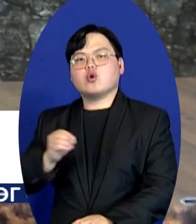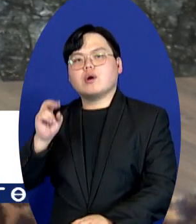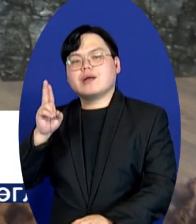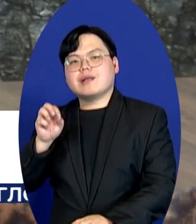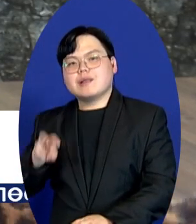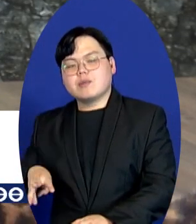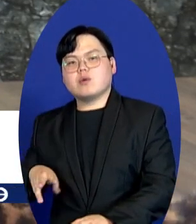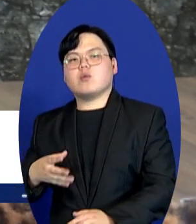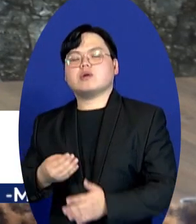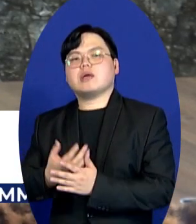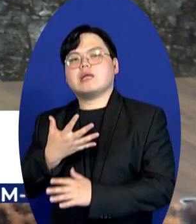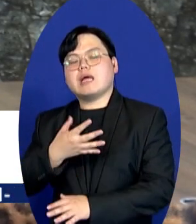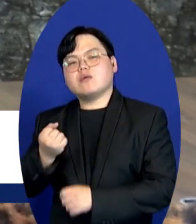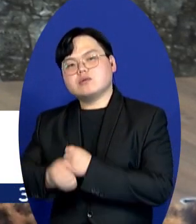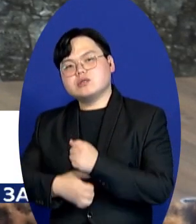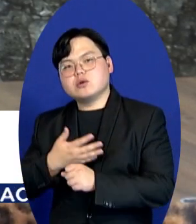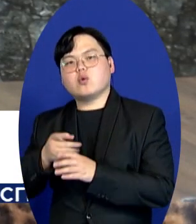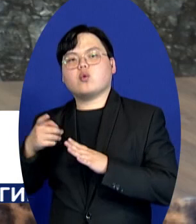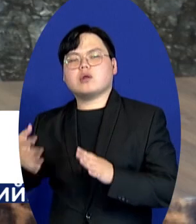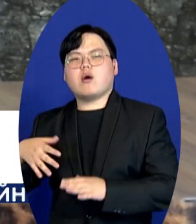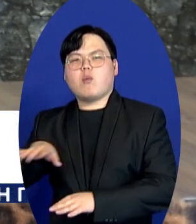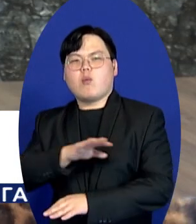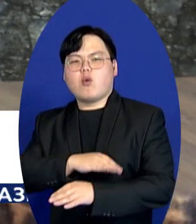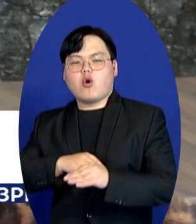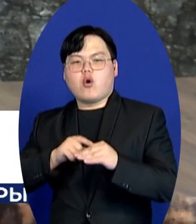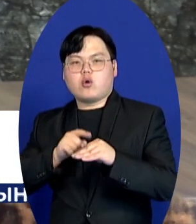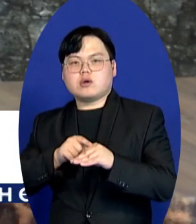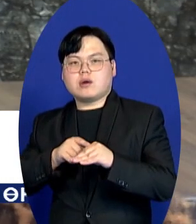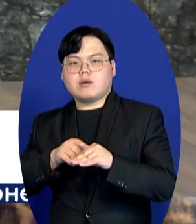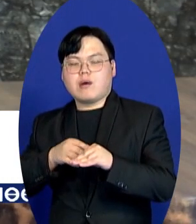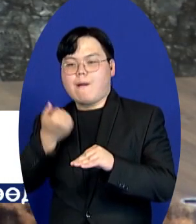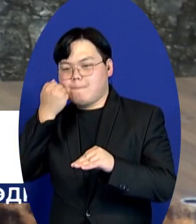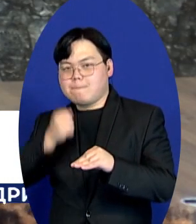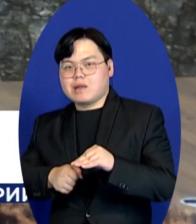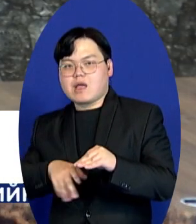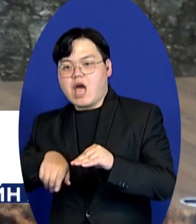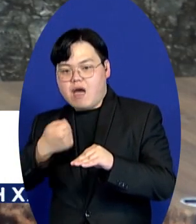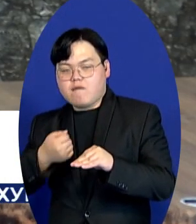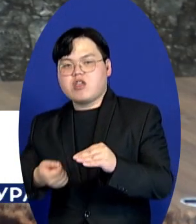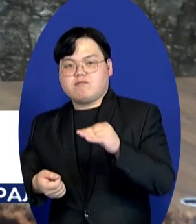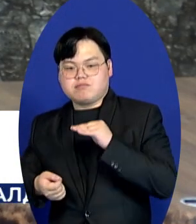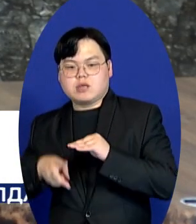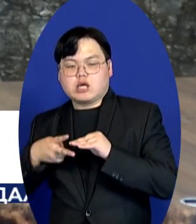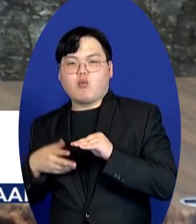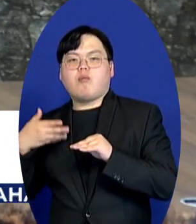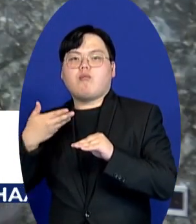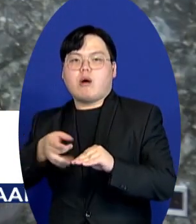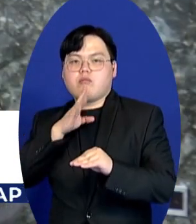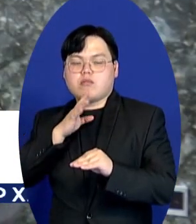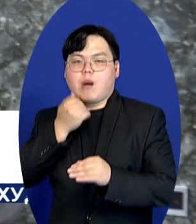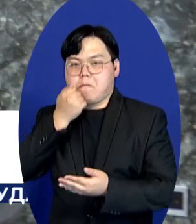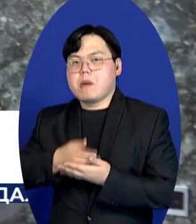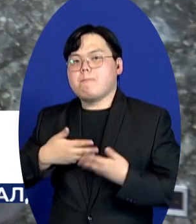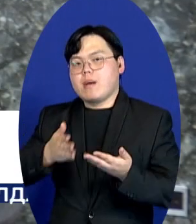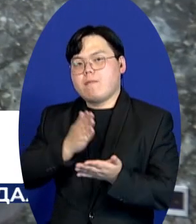5 жилийн хугацаанд нь бүх одоо явах үед ангид нь баталгаа гаргаж өгч байгаа учраас бидний хувьд бас ташаашаалтаа тэгэхээр